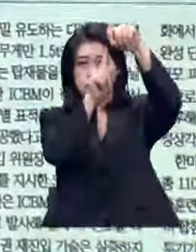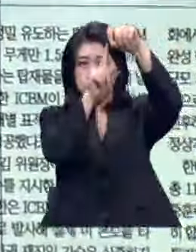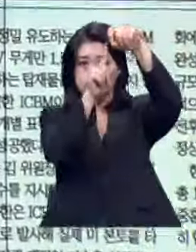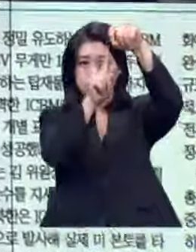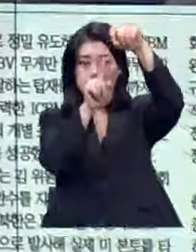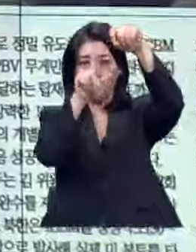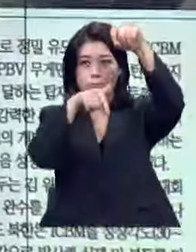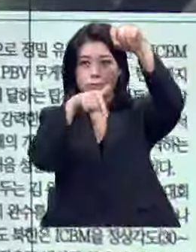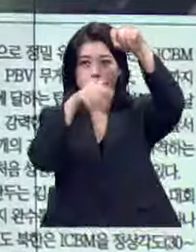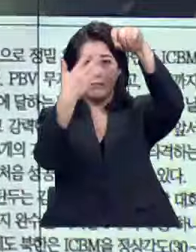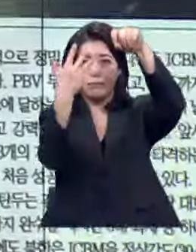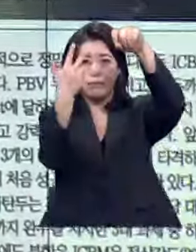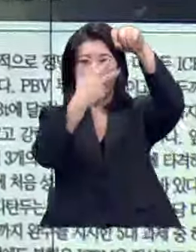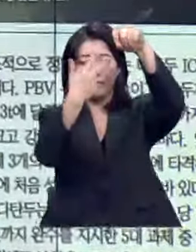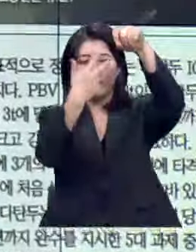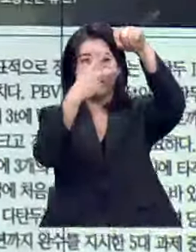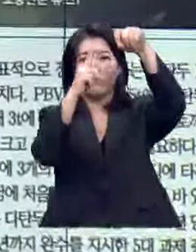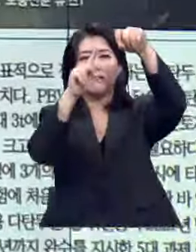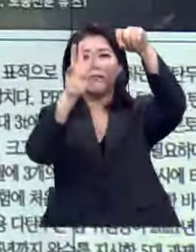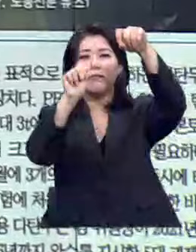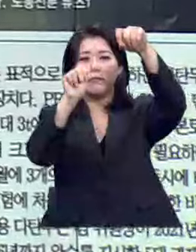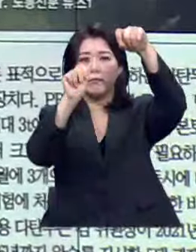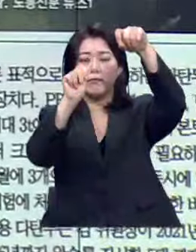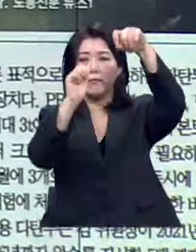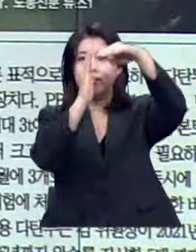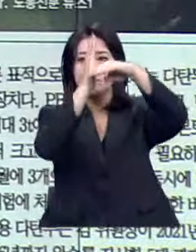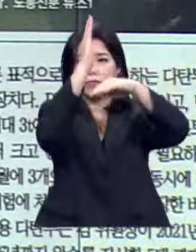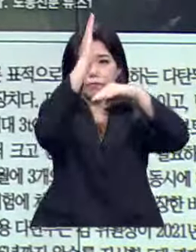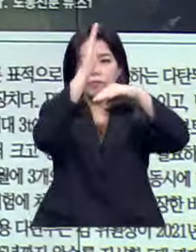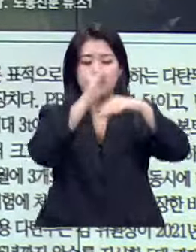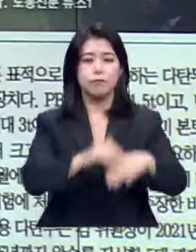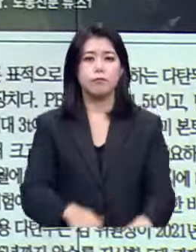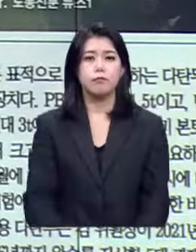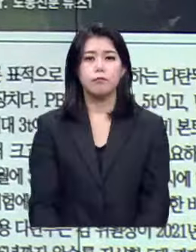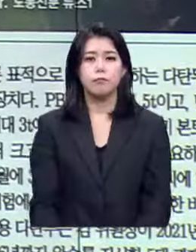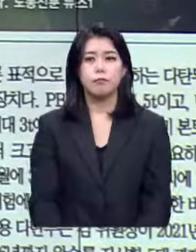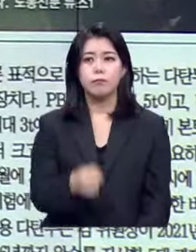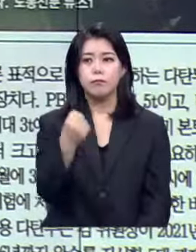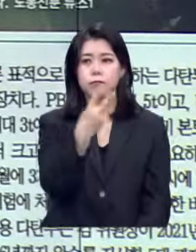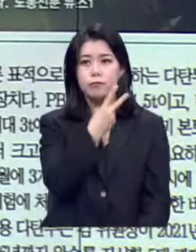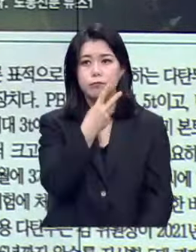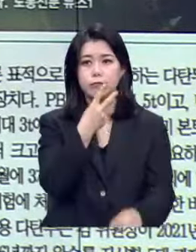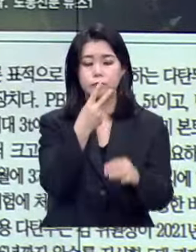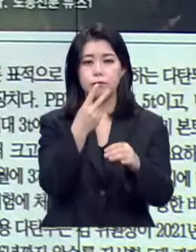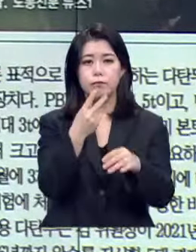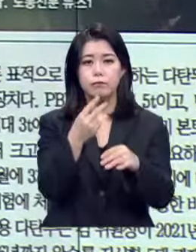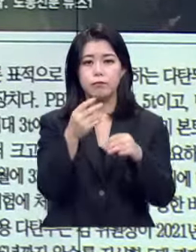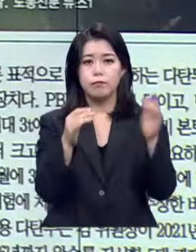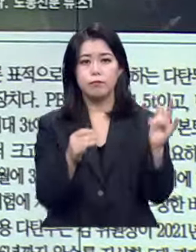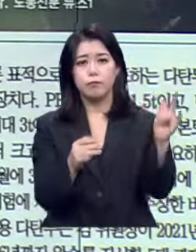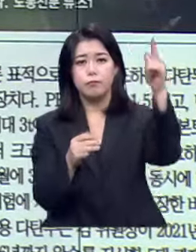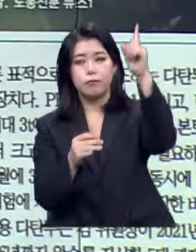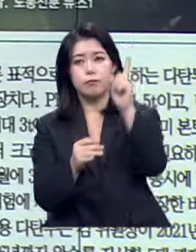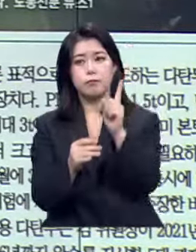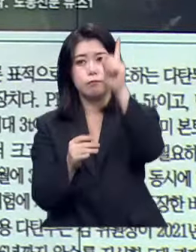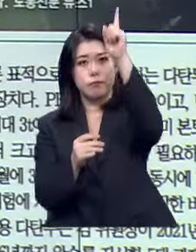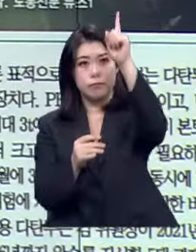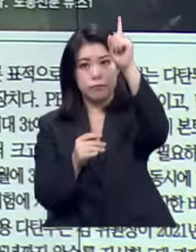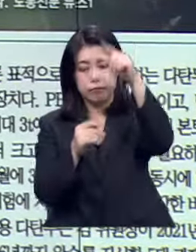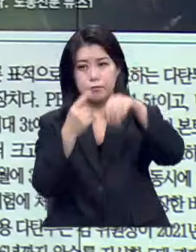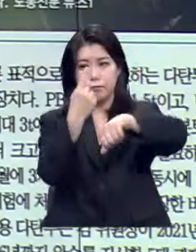올라갔을 때가 7,000km 이상이었을거다 여기가 그리고 비행 시간이 1시간